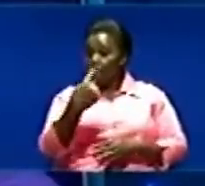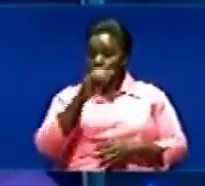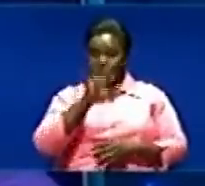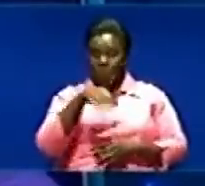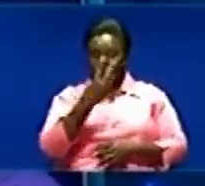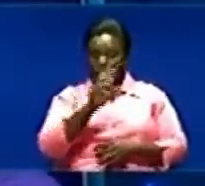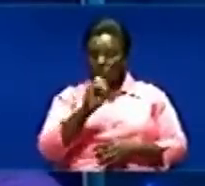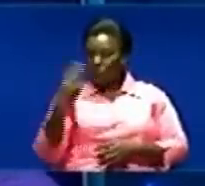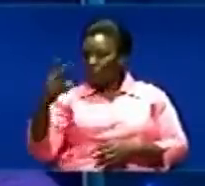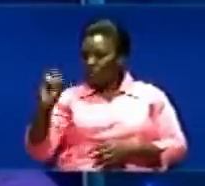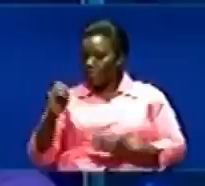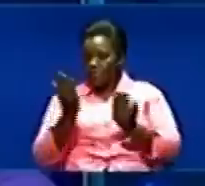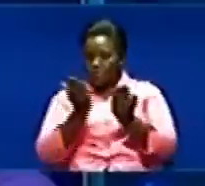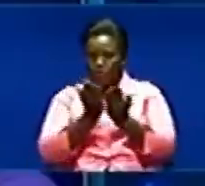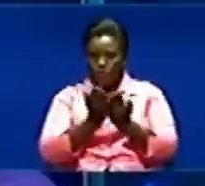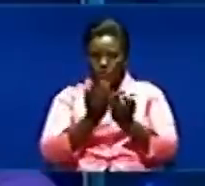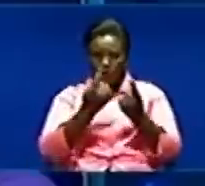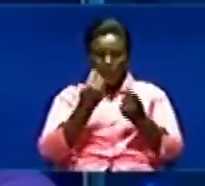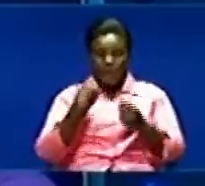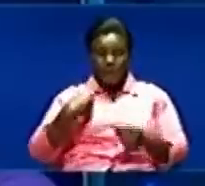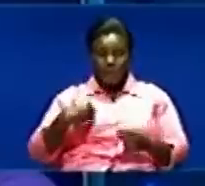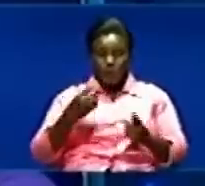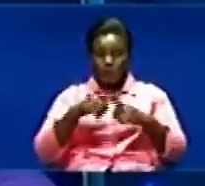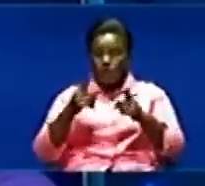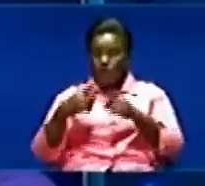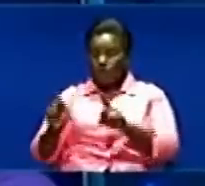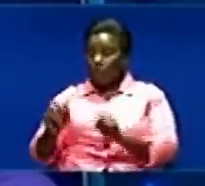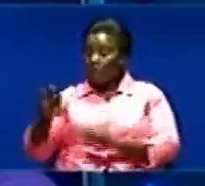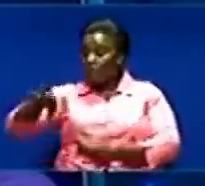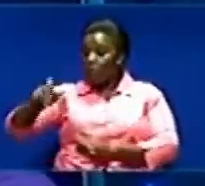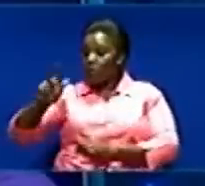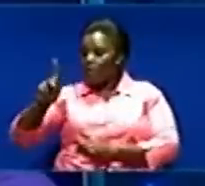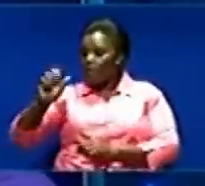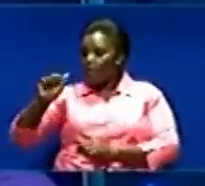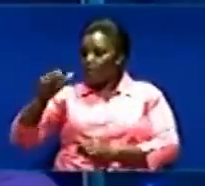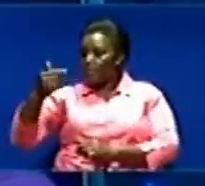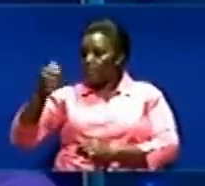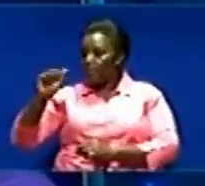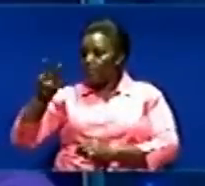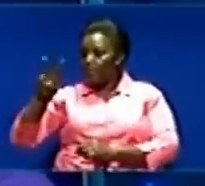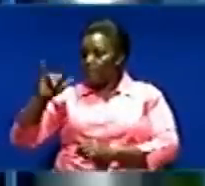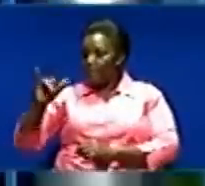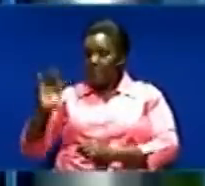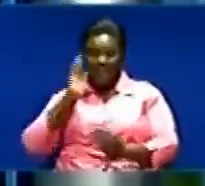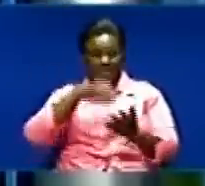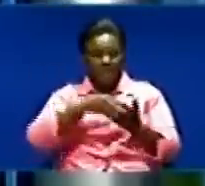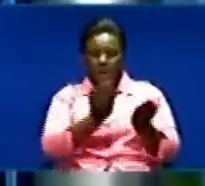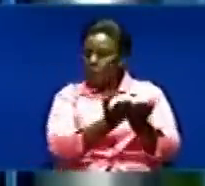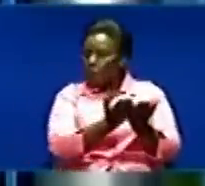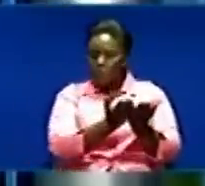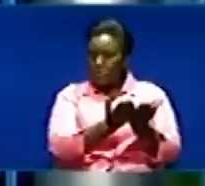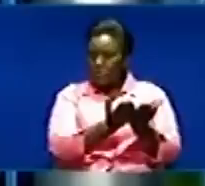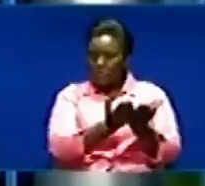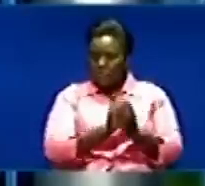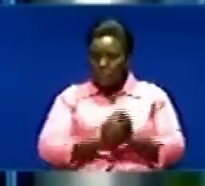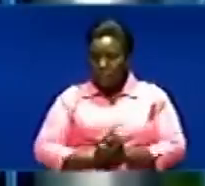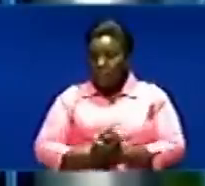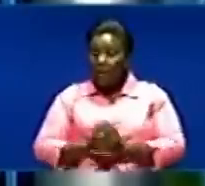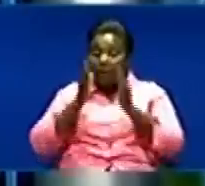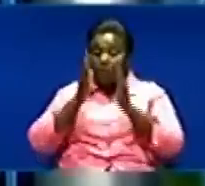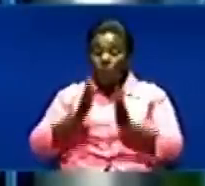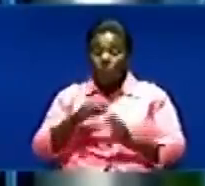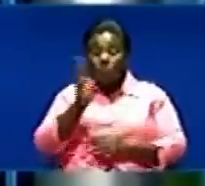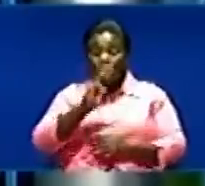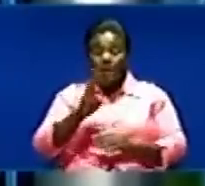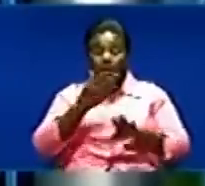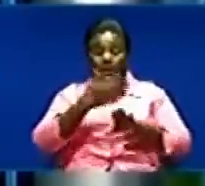katika shule mbalimbali mkoani Katavi hawajaripoti shuleni mpaka hivi sasa. Mkuu wa wilaya ya Tanganyika mkoani humo